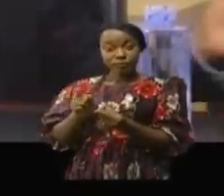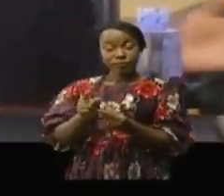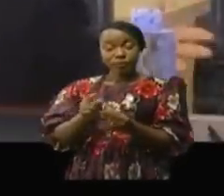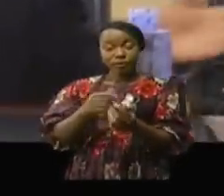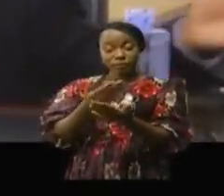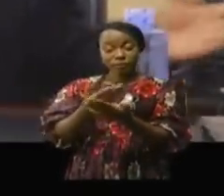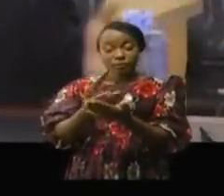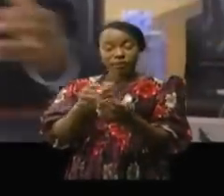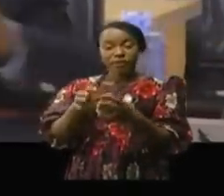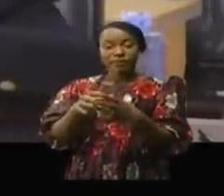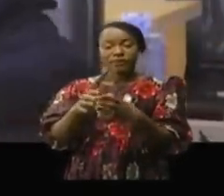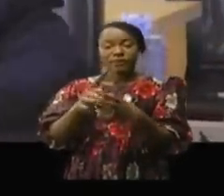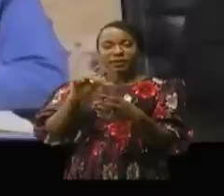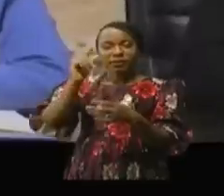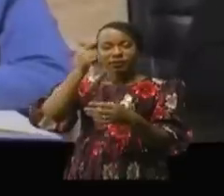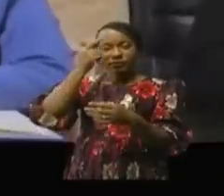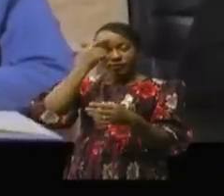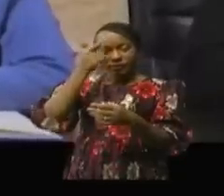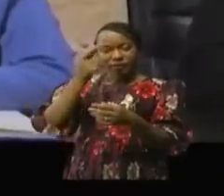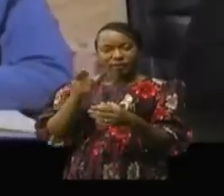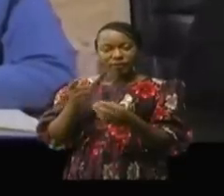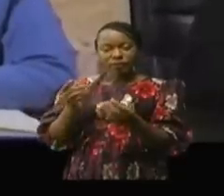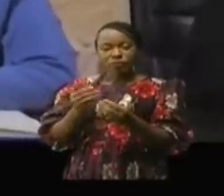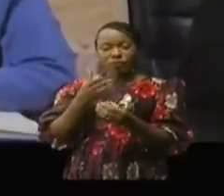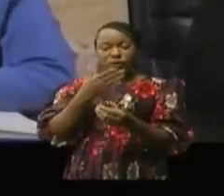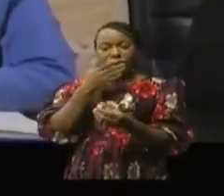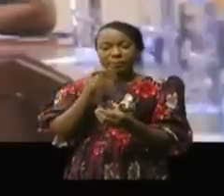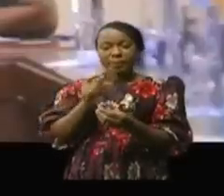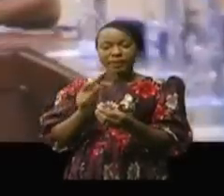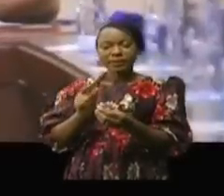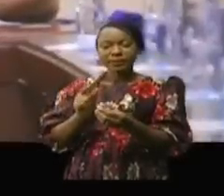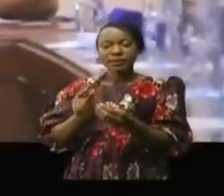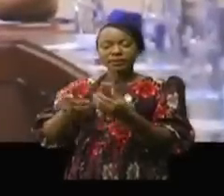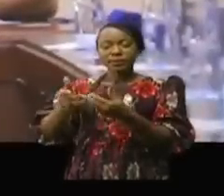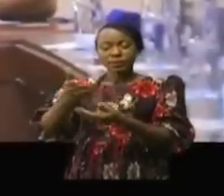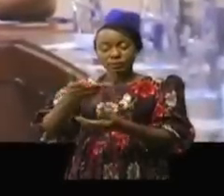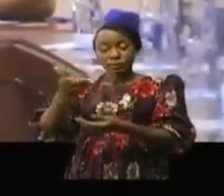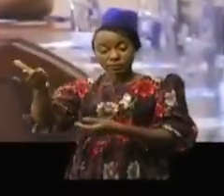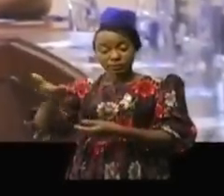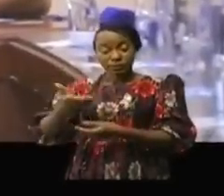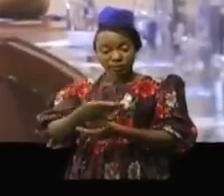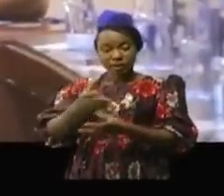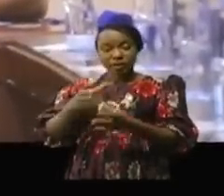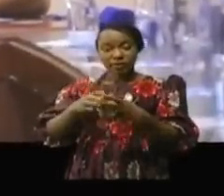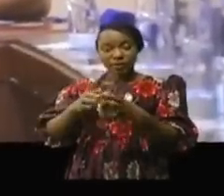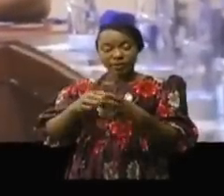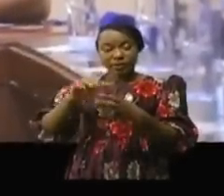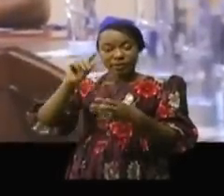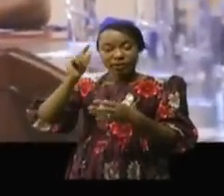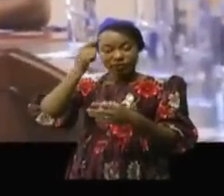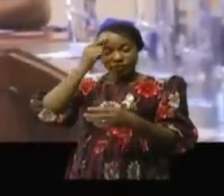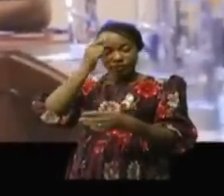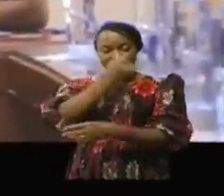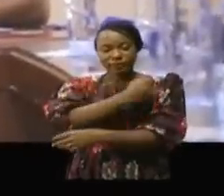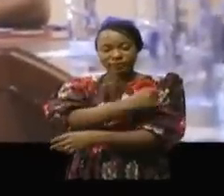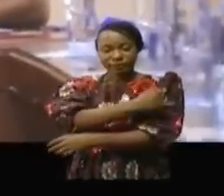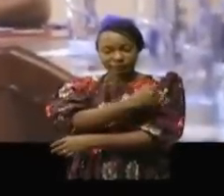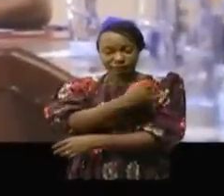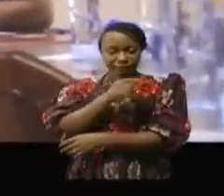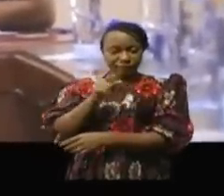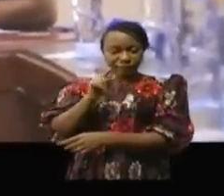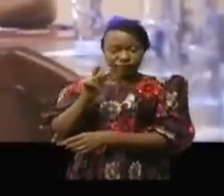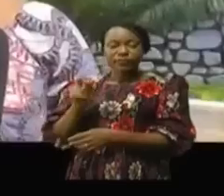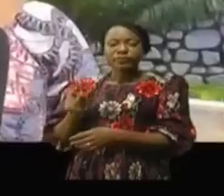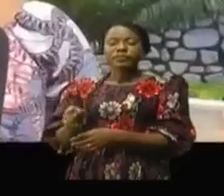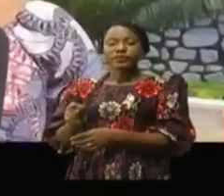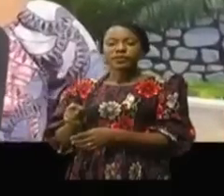et opérationnelle de cette agence onusienne, à l'issue d'une audience avec les gouverneurs militaires de l'Ituri, le lieutenant général Luboya